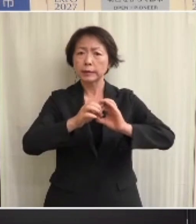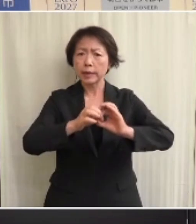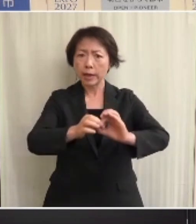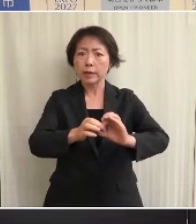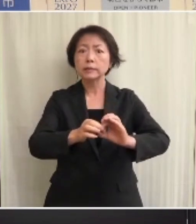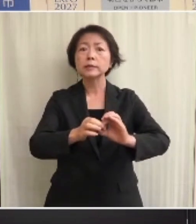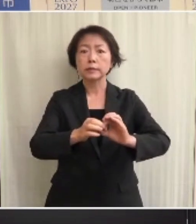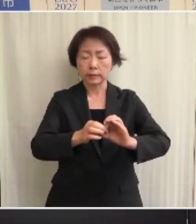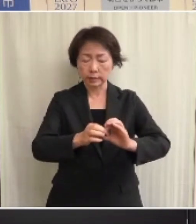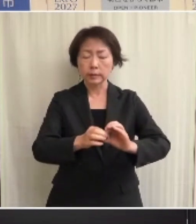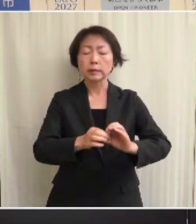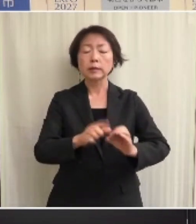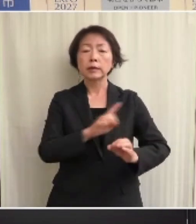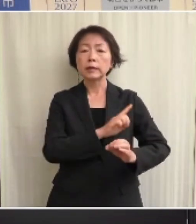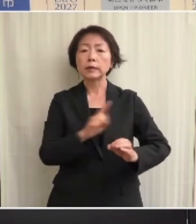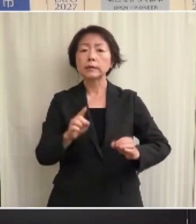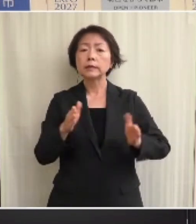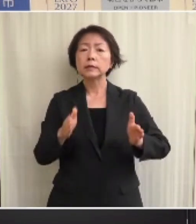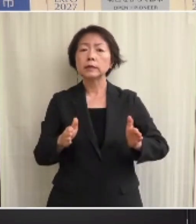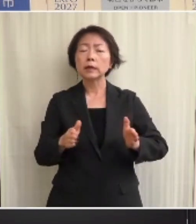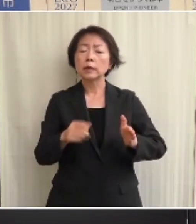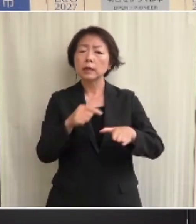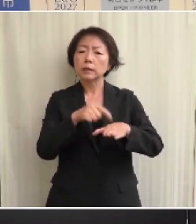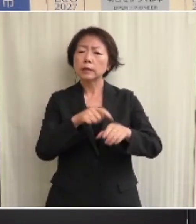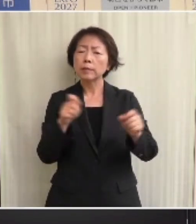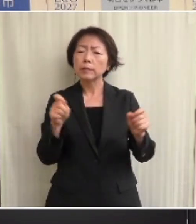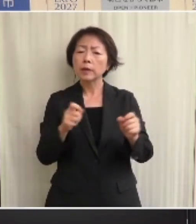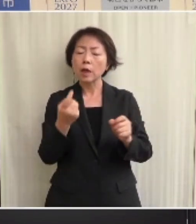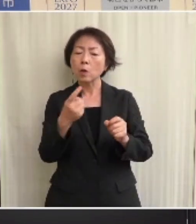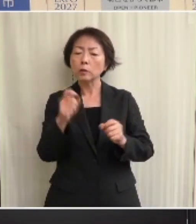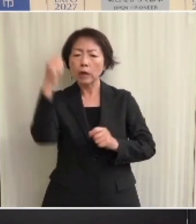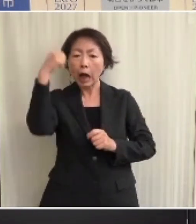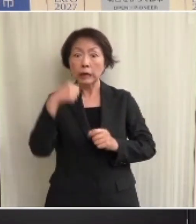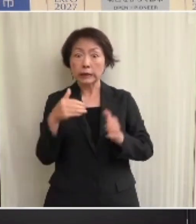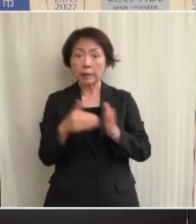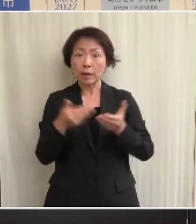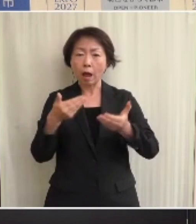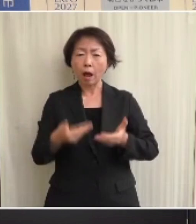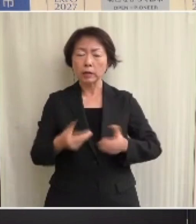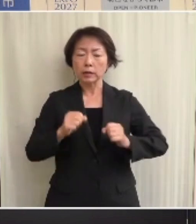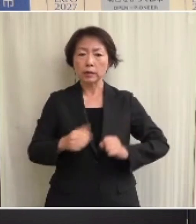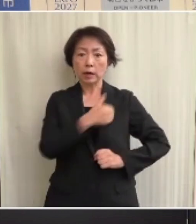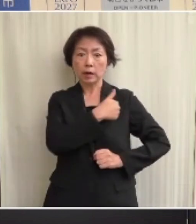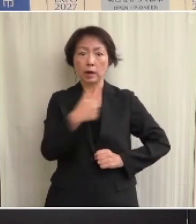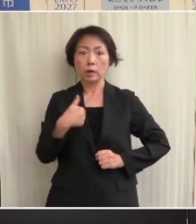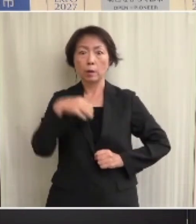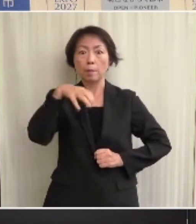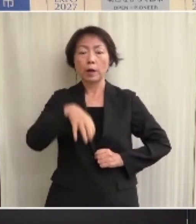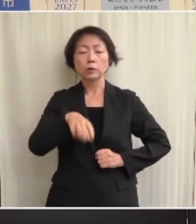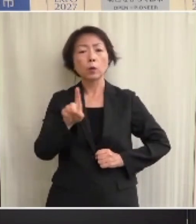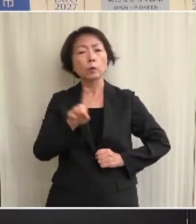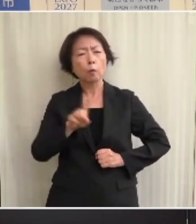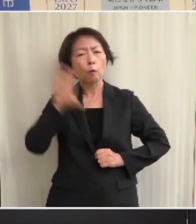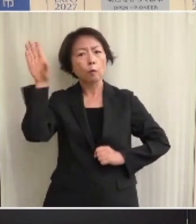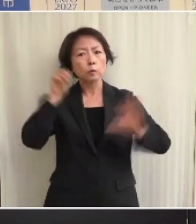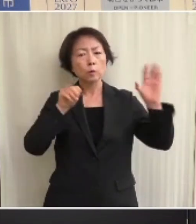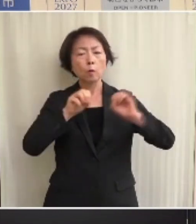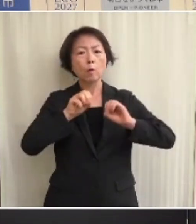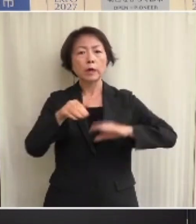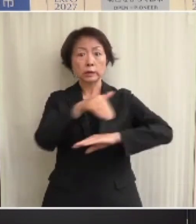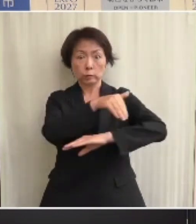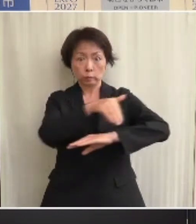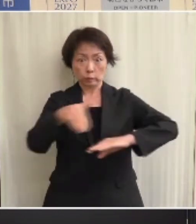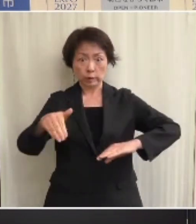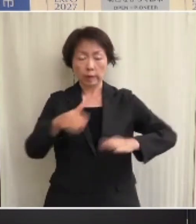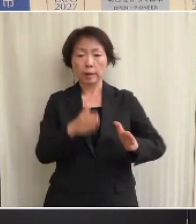施設の周知などについて、発信を行いたいと考えております。また津波に対し